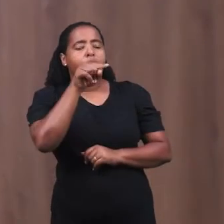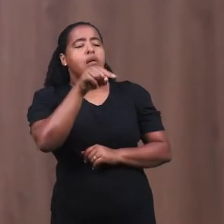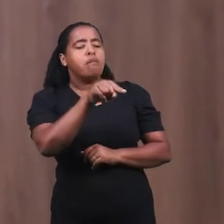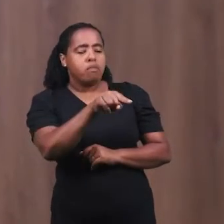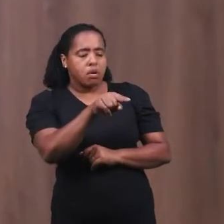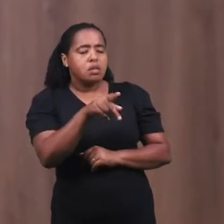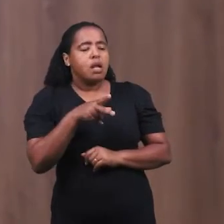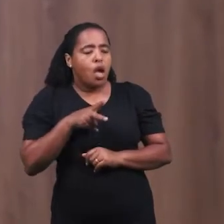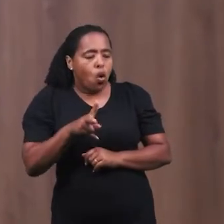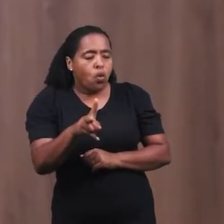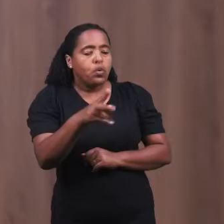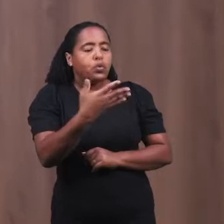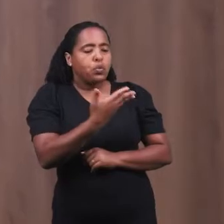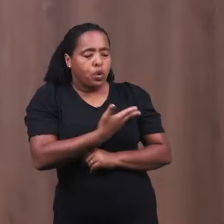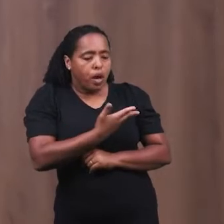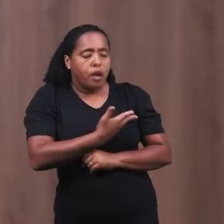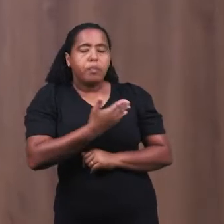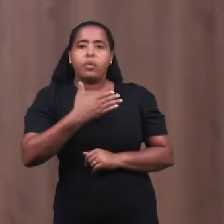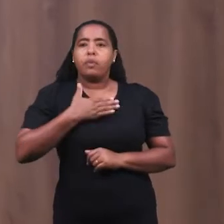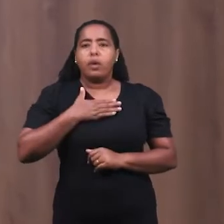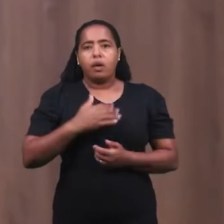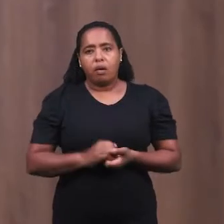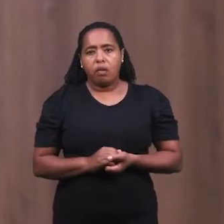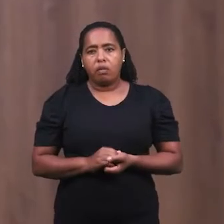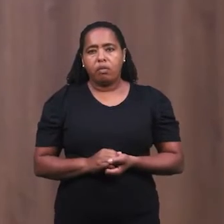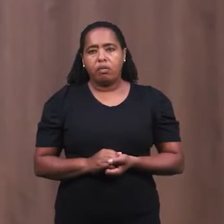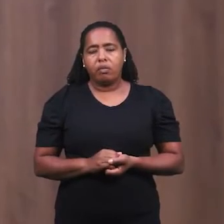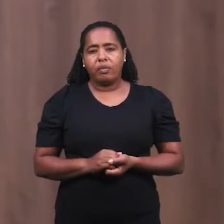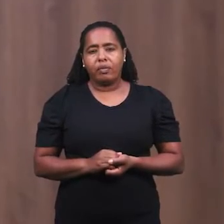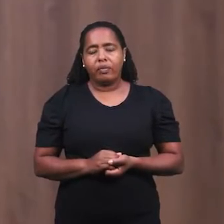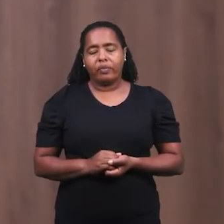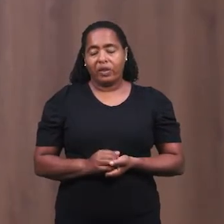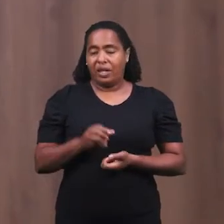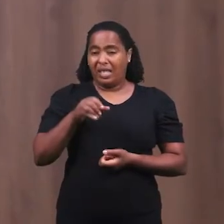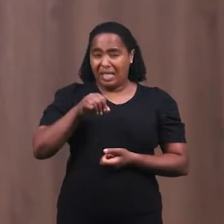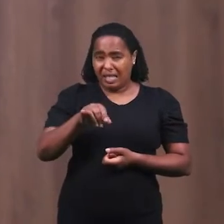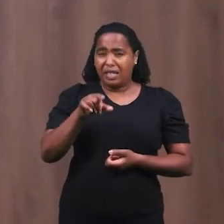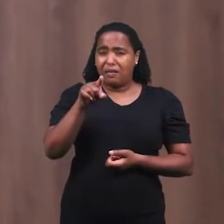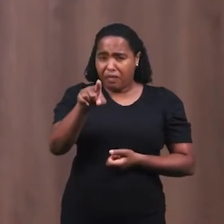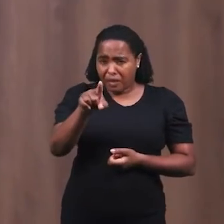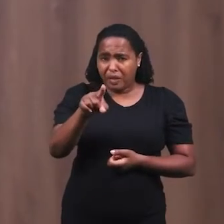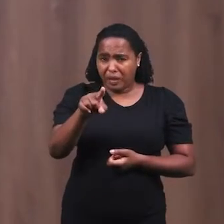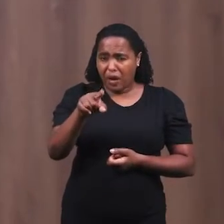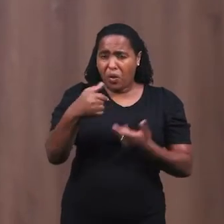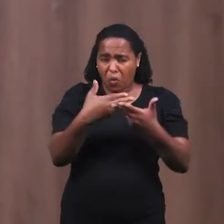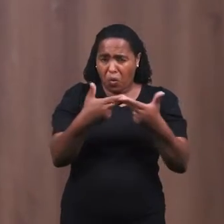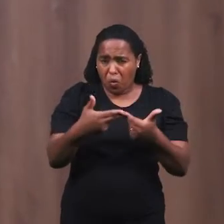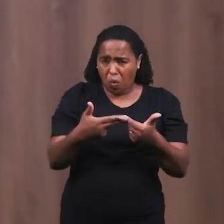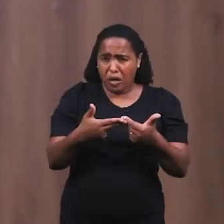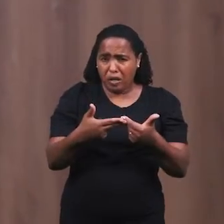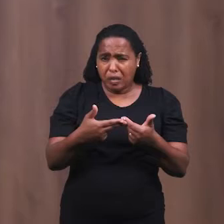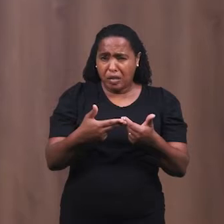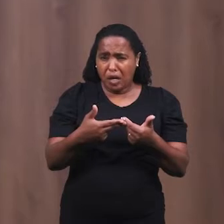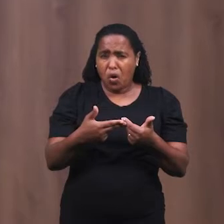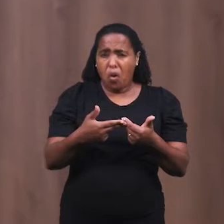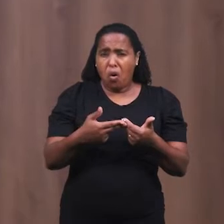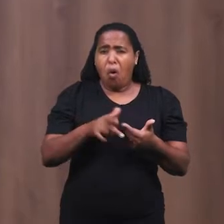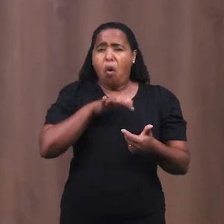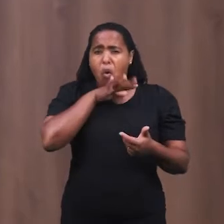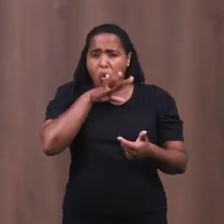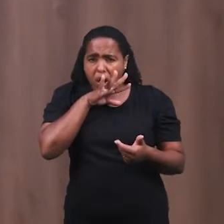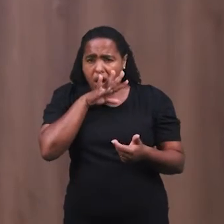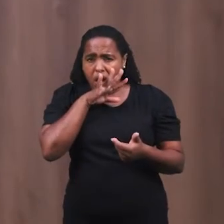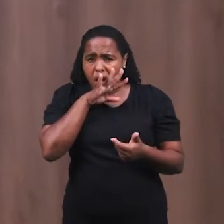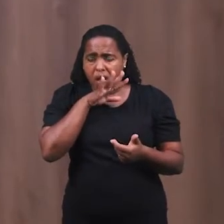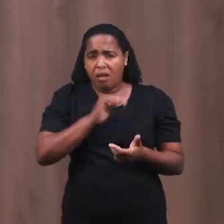Иисус к нему по-дружески относился. Что это за любовь? Я такие ужасные вещи надел. Ты можешь